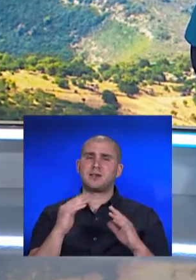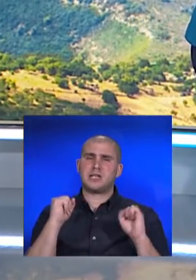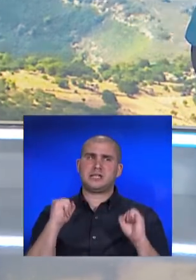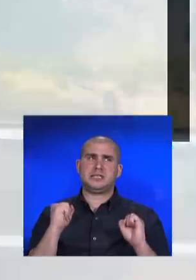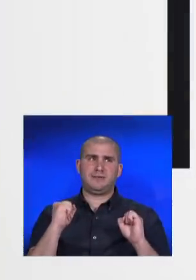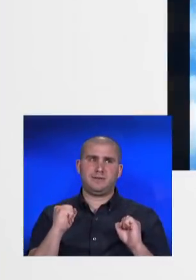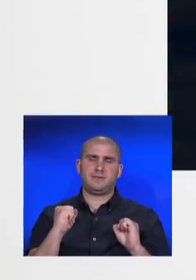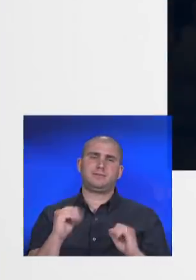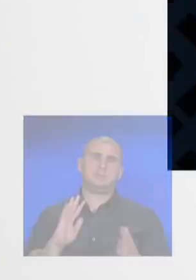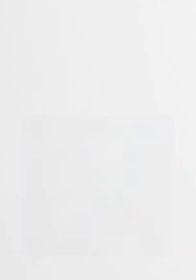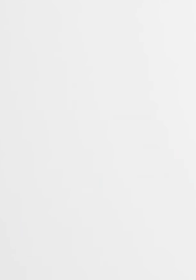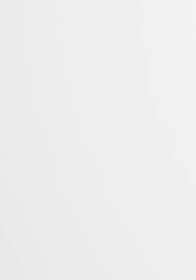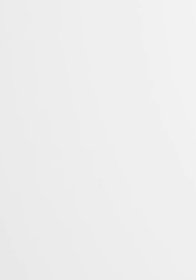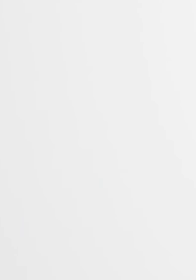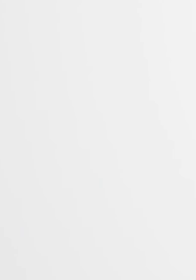טוב.